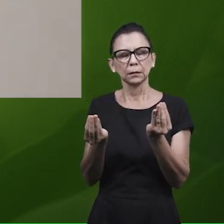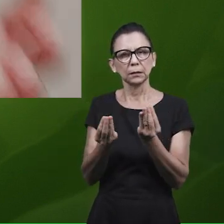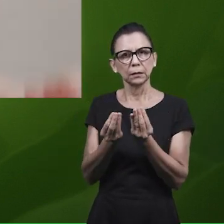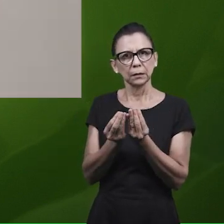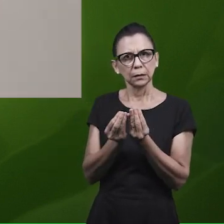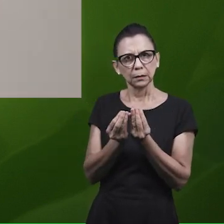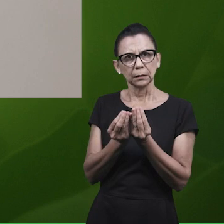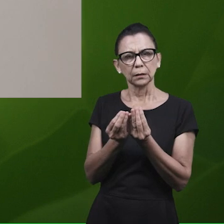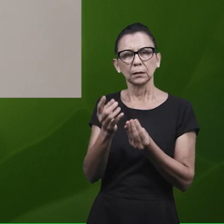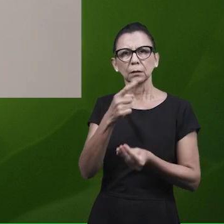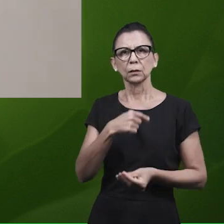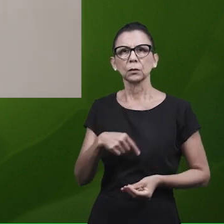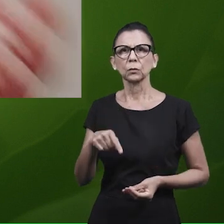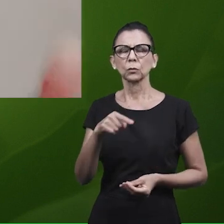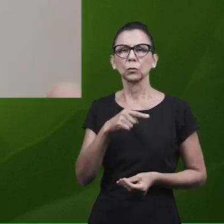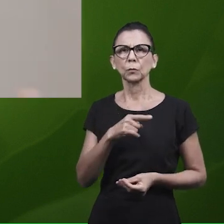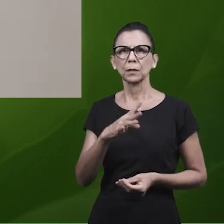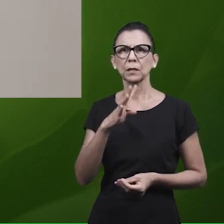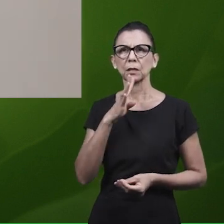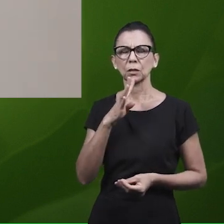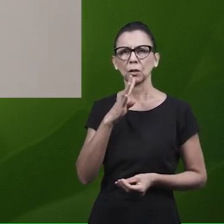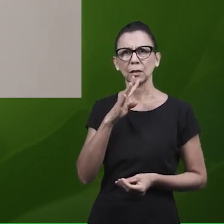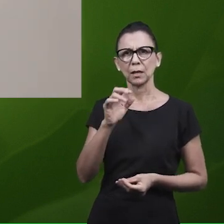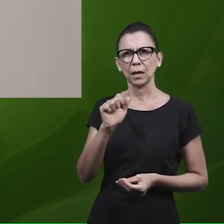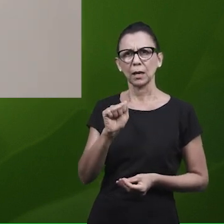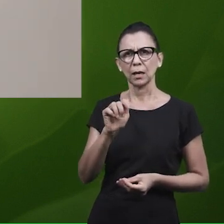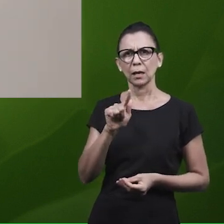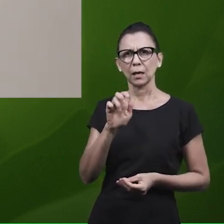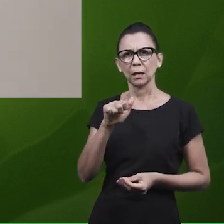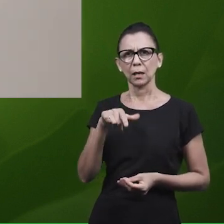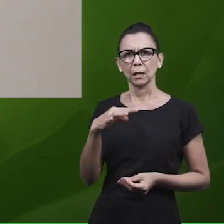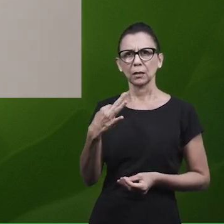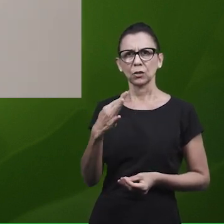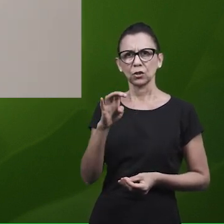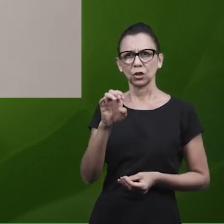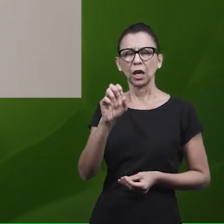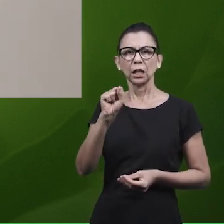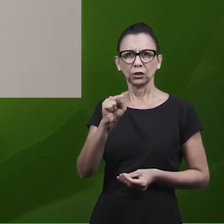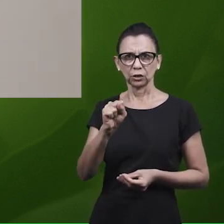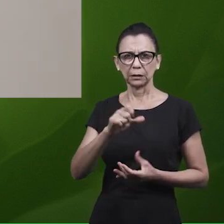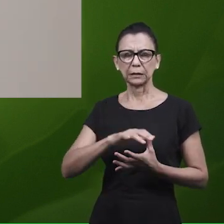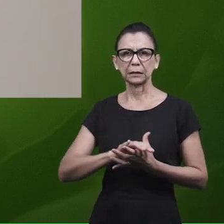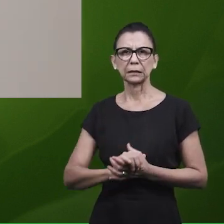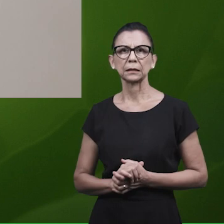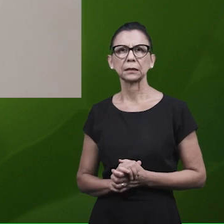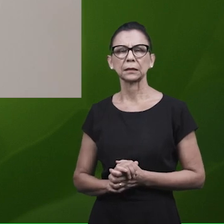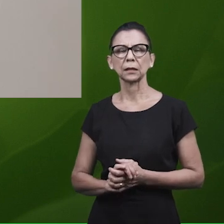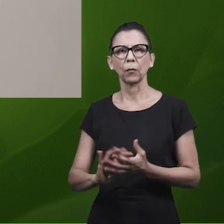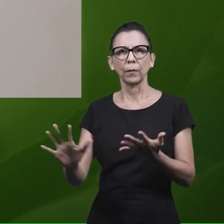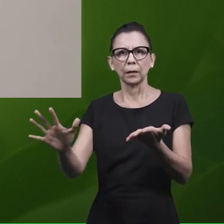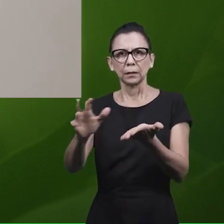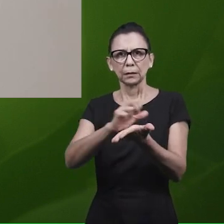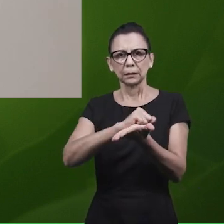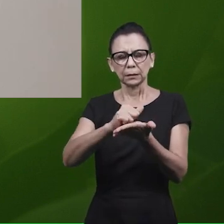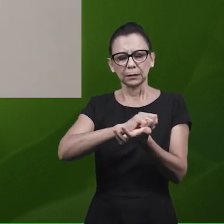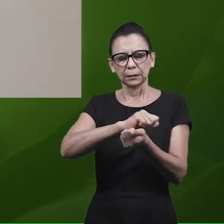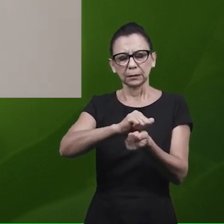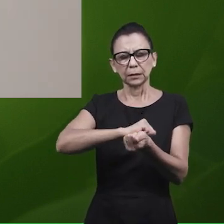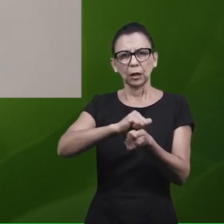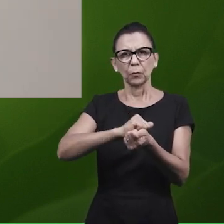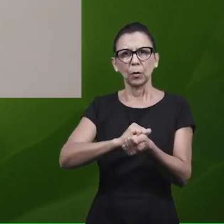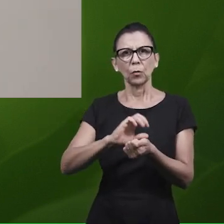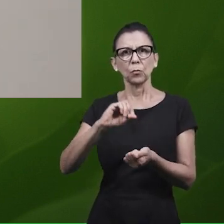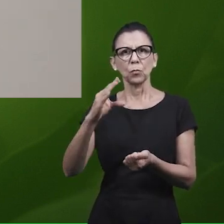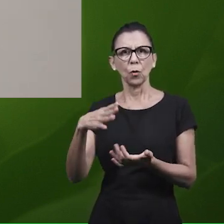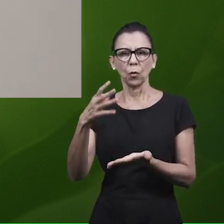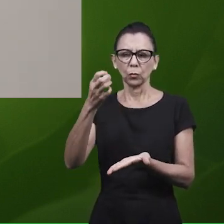agents qui sont connus par nous tous. Nous utilisons notre jour de tous les jours, qui sont les savons au